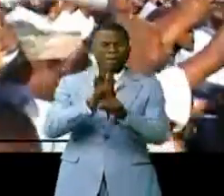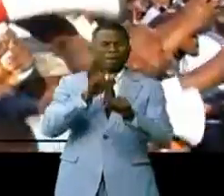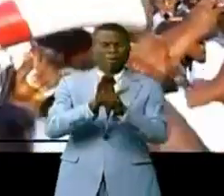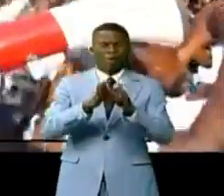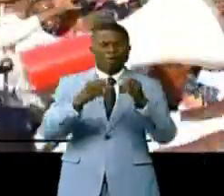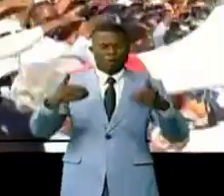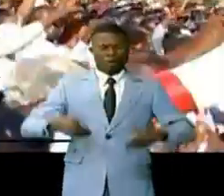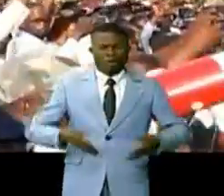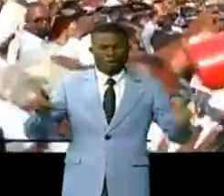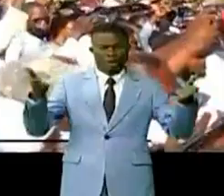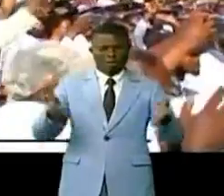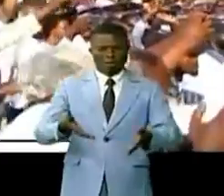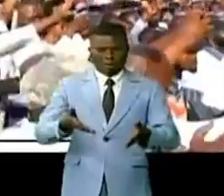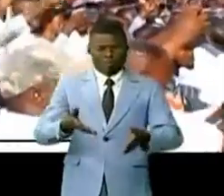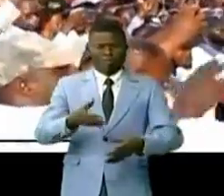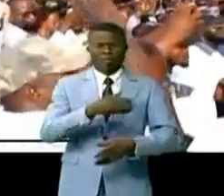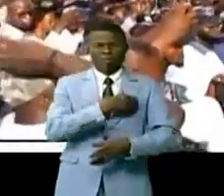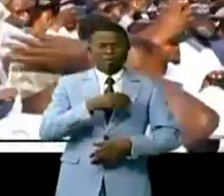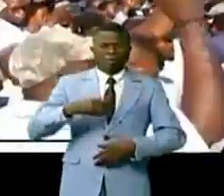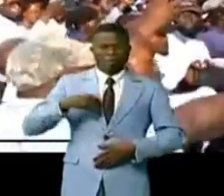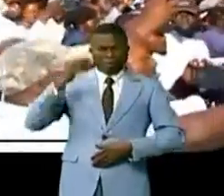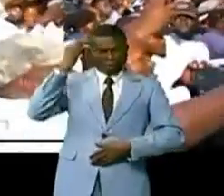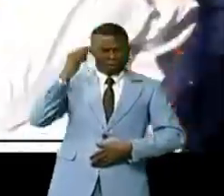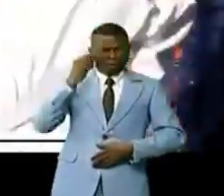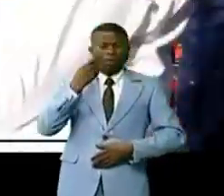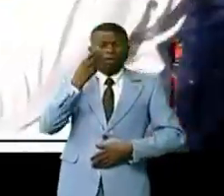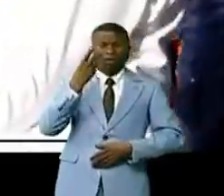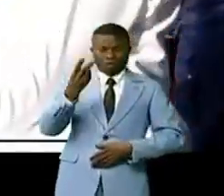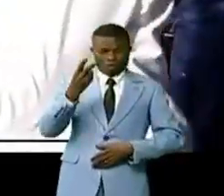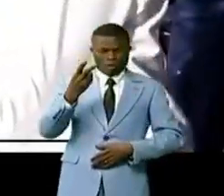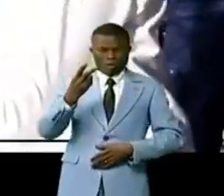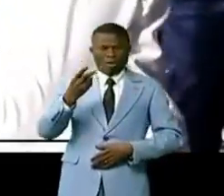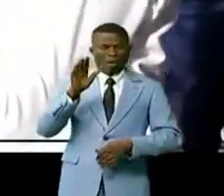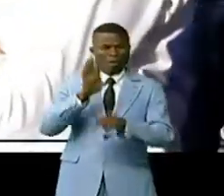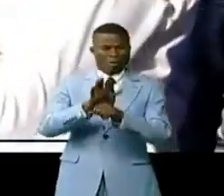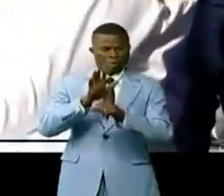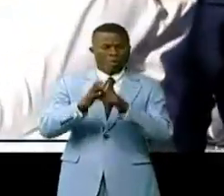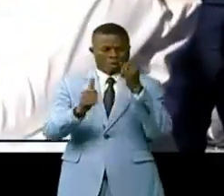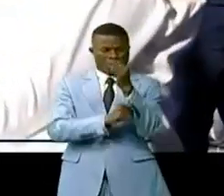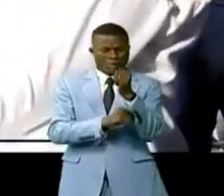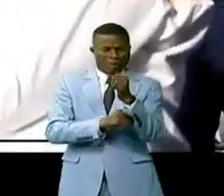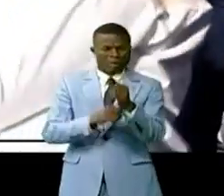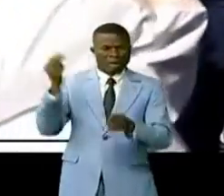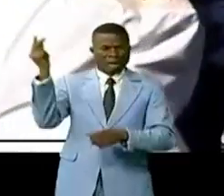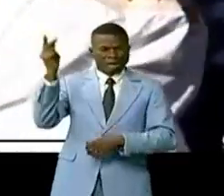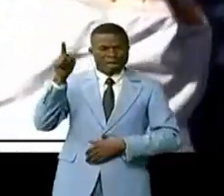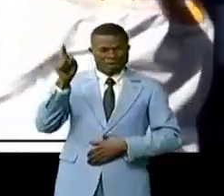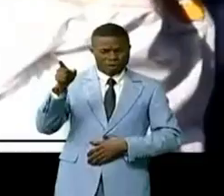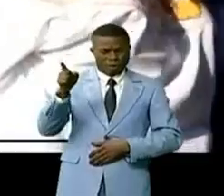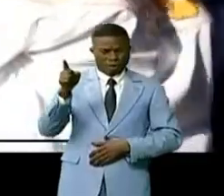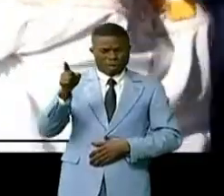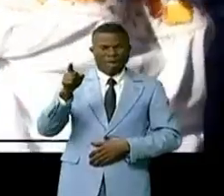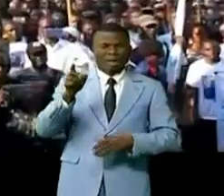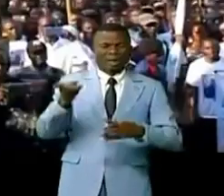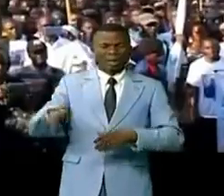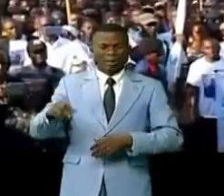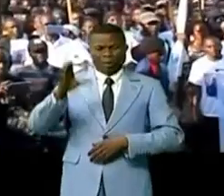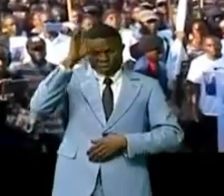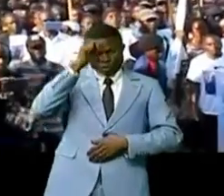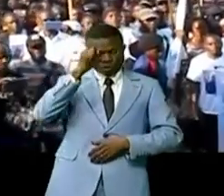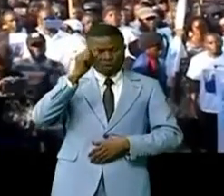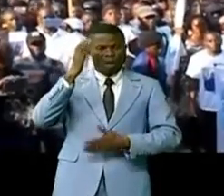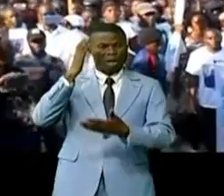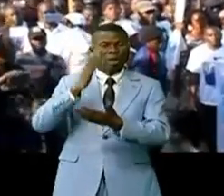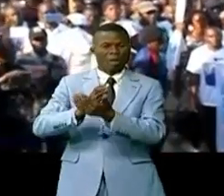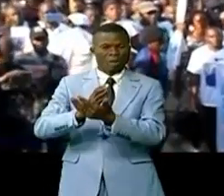combattants. Nana Manonina Kiumba s'est rassurée que l'UDPS a ses lettres de noblesse dans cette partie de la province de Kwilu. Il faut absolument barrer la